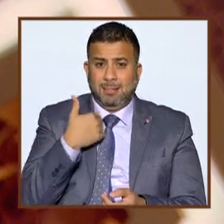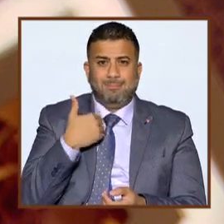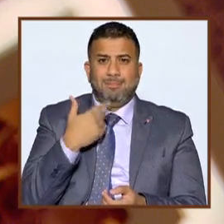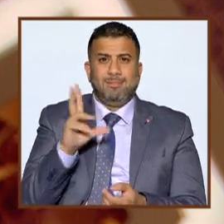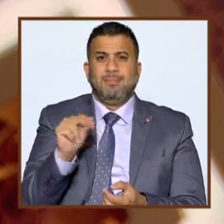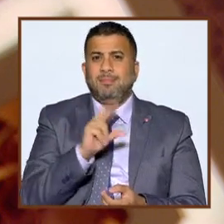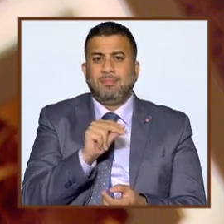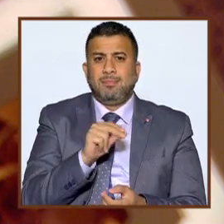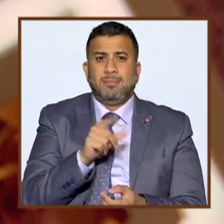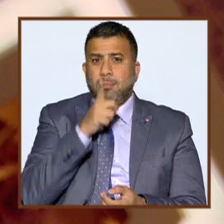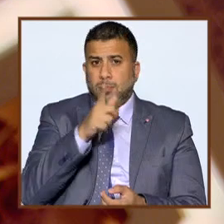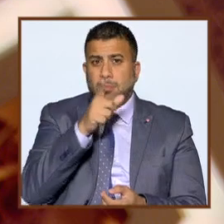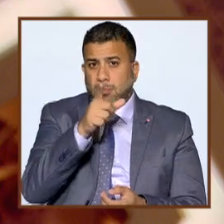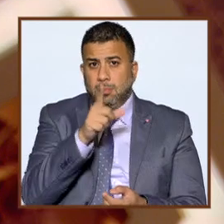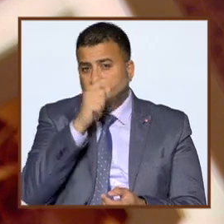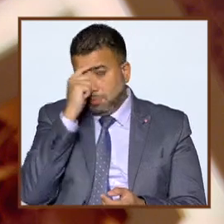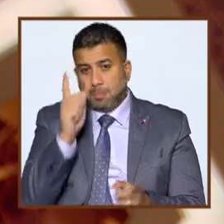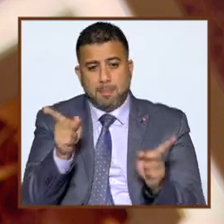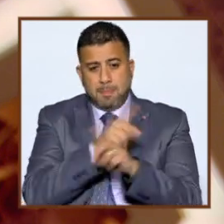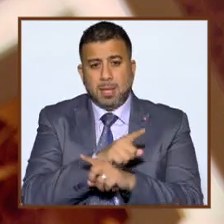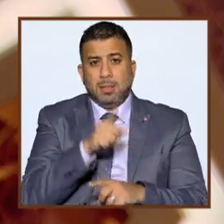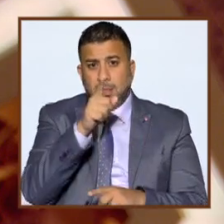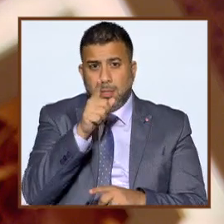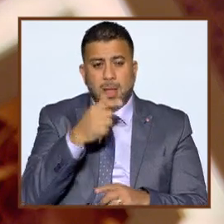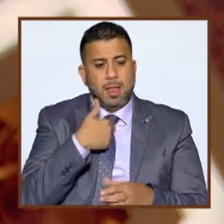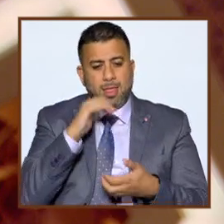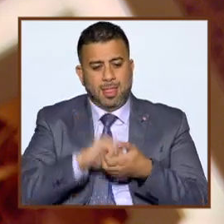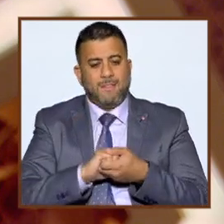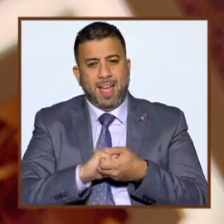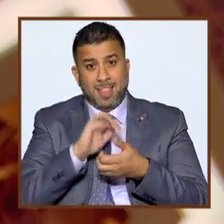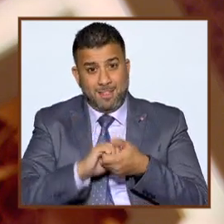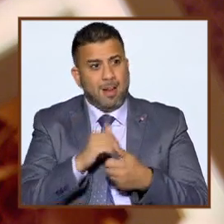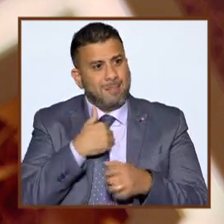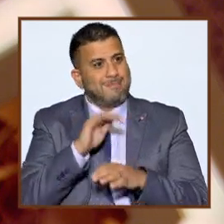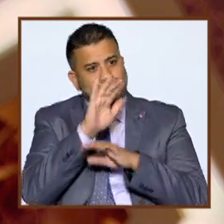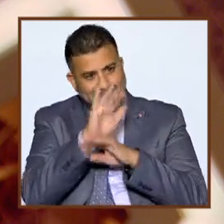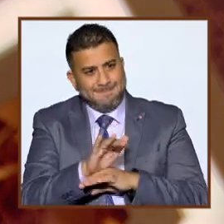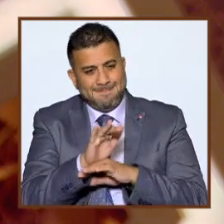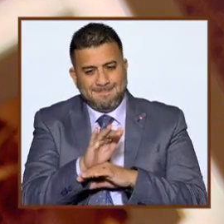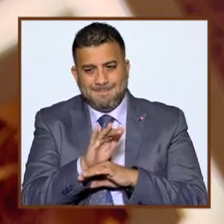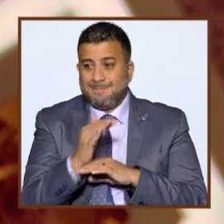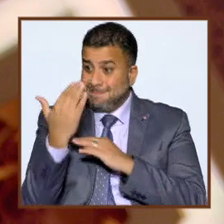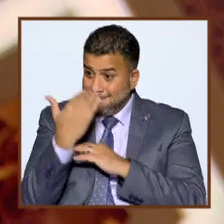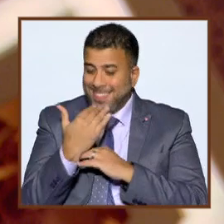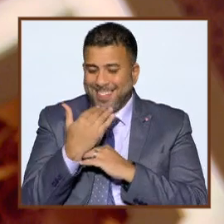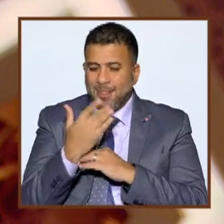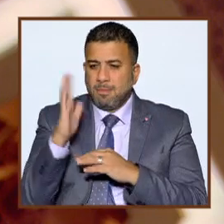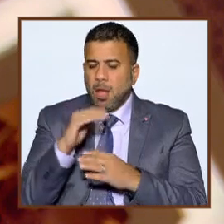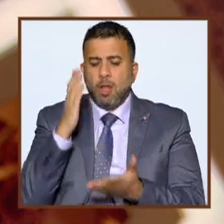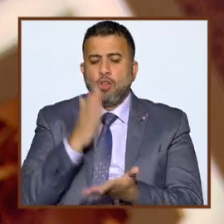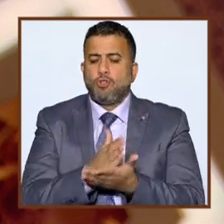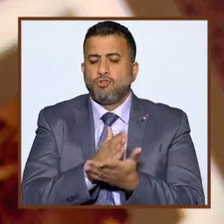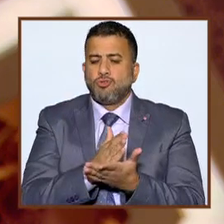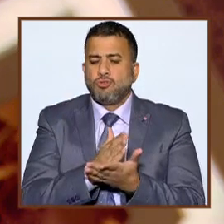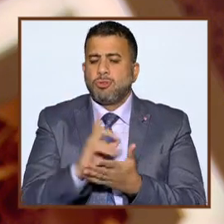يتعامل معك أنت مثل هذا التعامل؟ يعني شخص وعدك أن يسافر بك إلى مكة وفي نصف